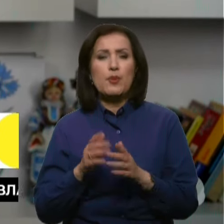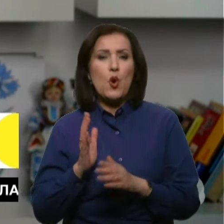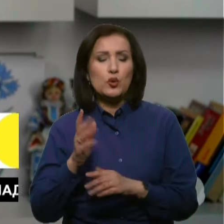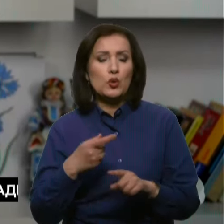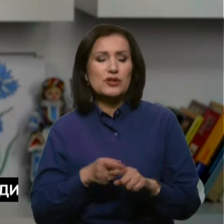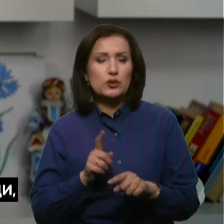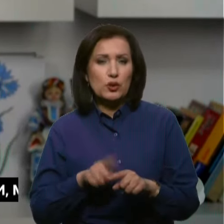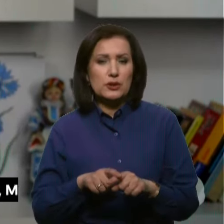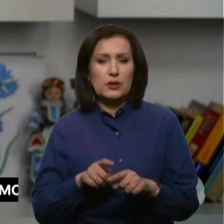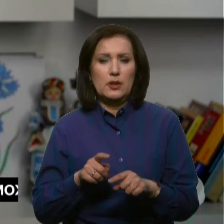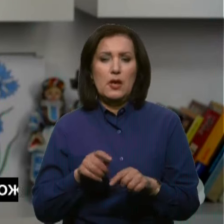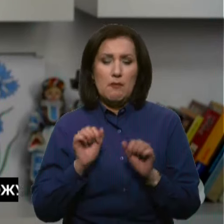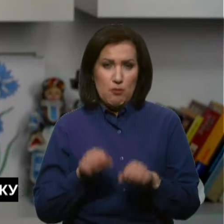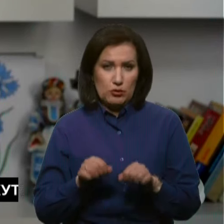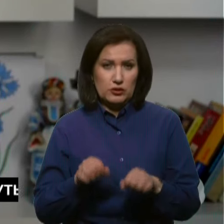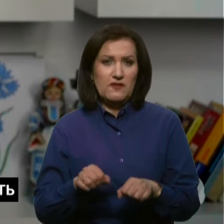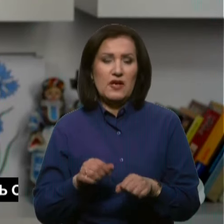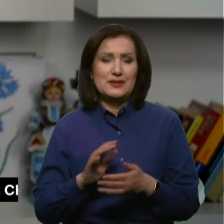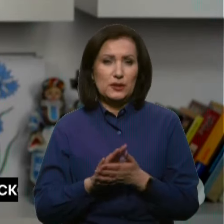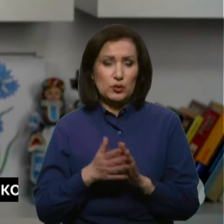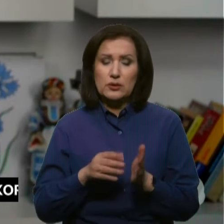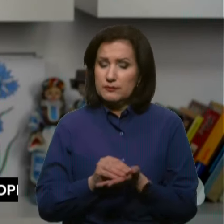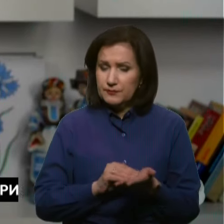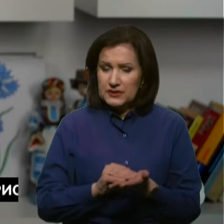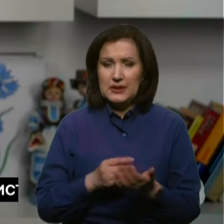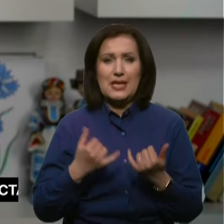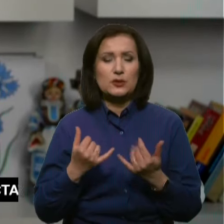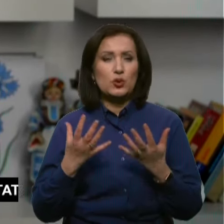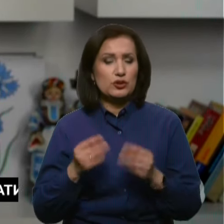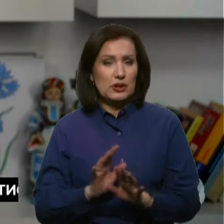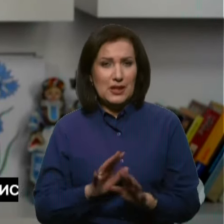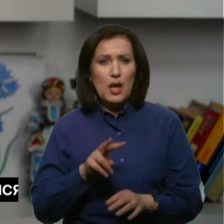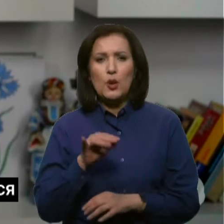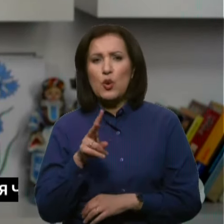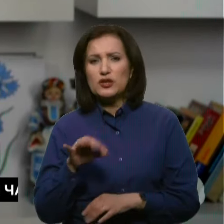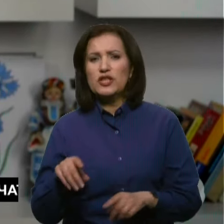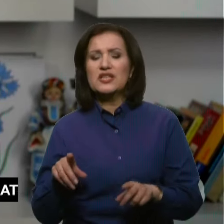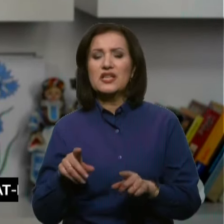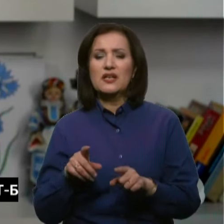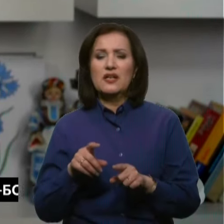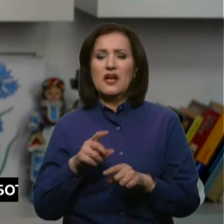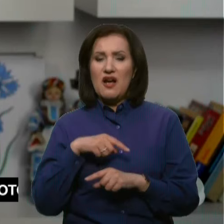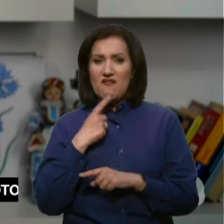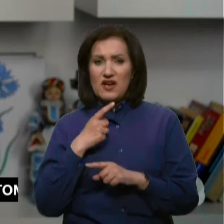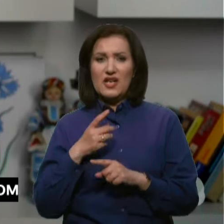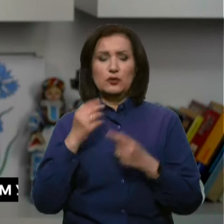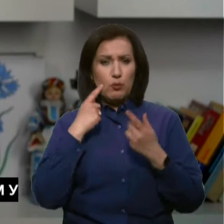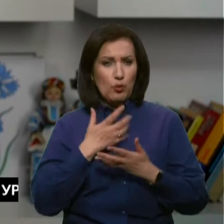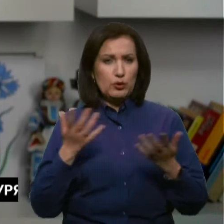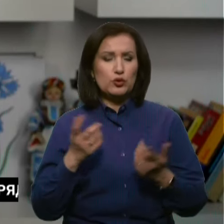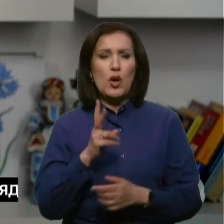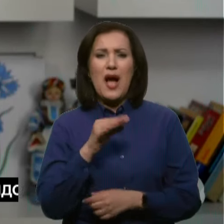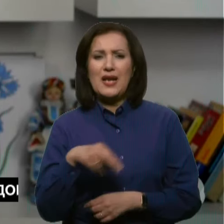прогнози, що гэта магчымая ситуація. Я ще раз, на сьогоднішній день ні. Лукашенко заўсёды казав навіть публічно,